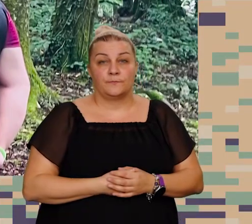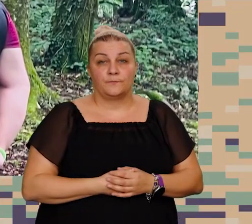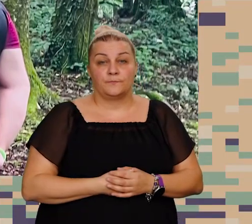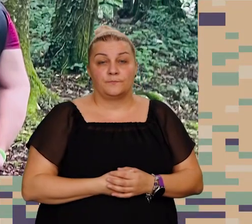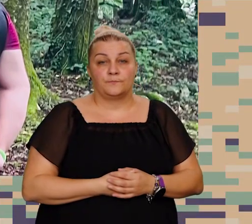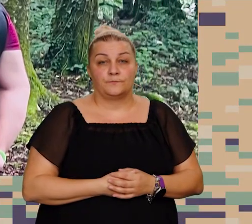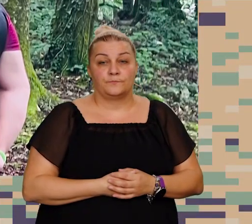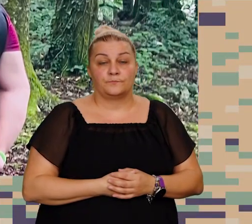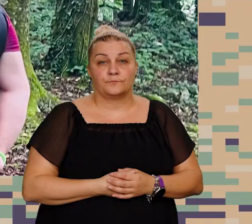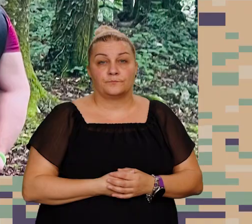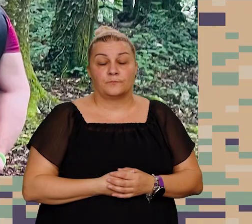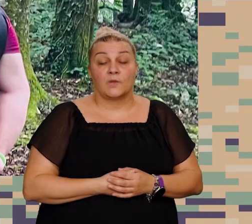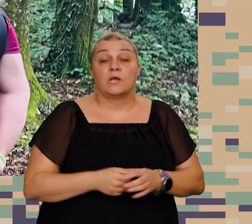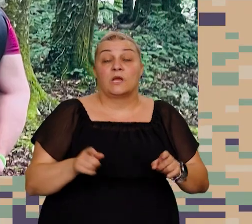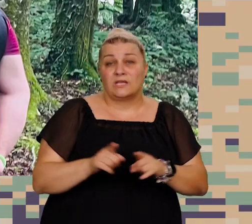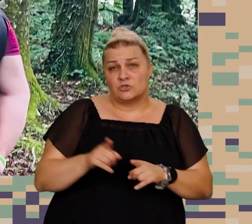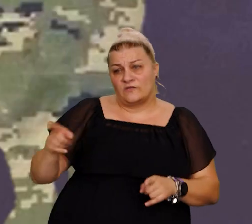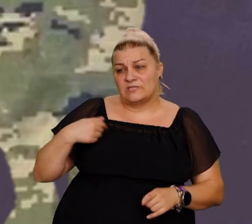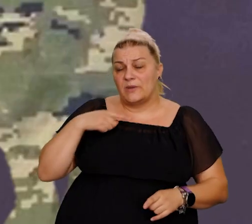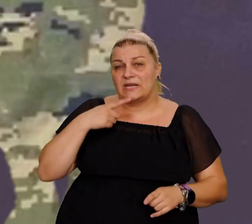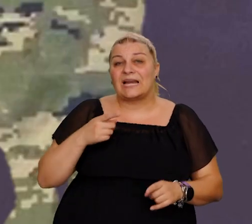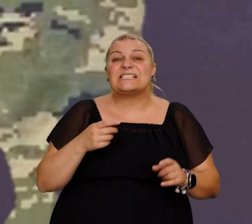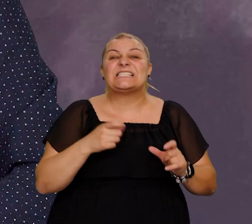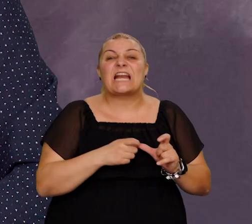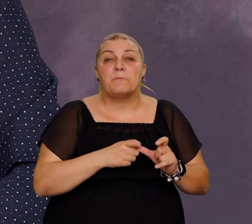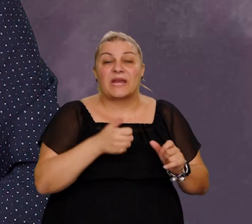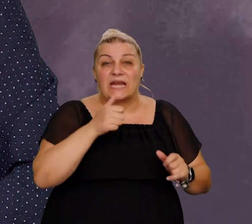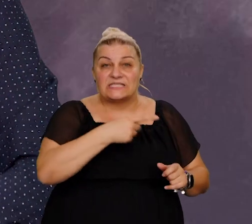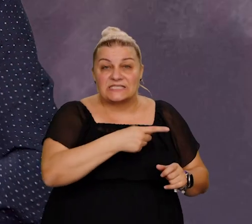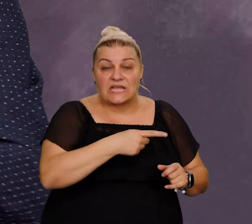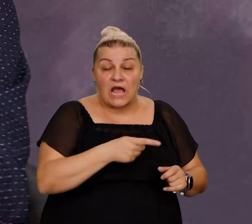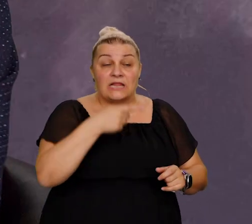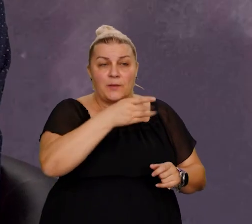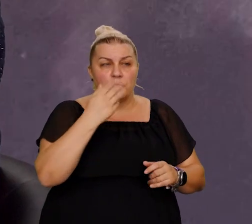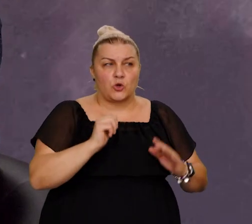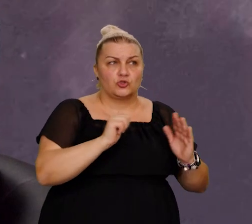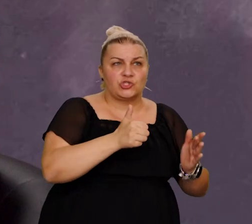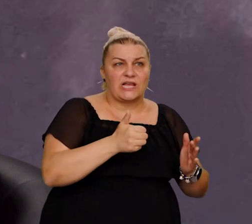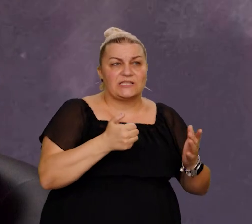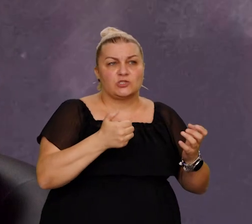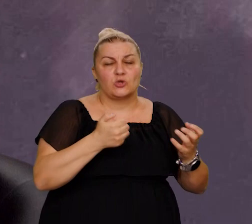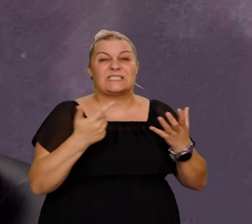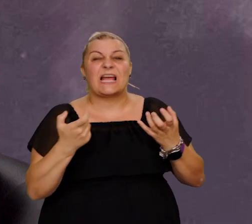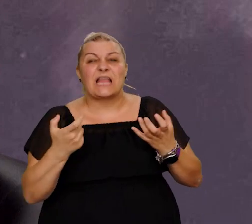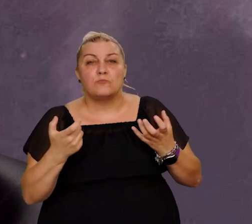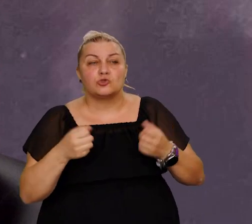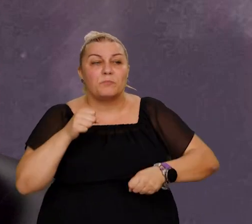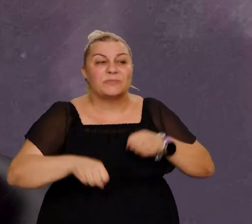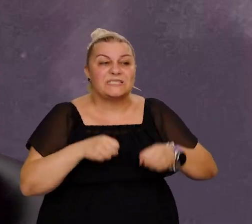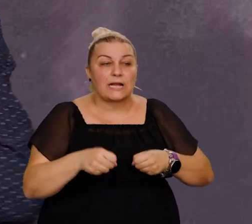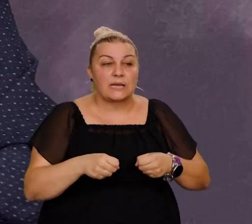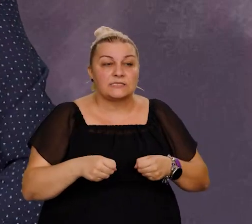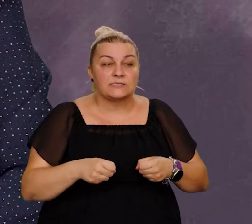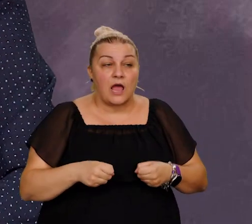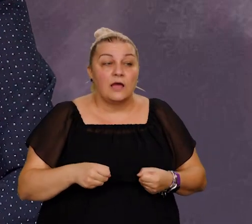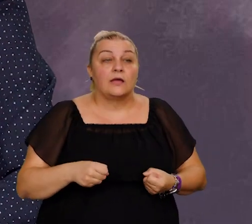Jovića. I u Srebrenici, rekli ste mi jedan podatak, ako se ne varam, u pripremi emisije, 600-700 biciklista se skupi.